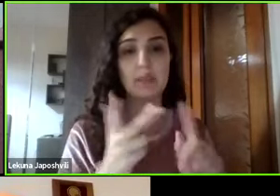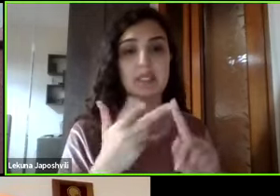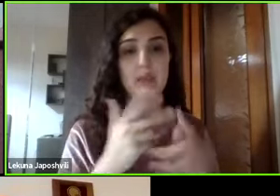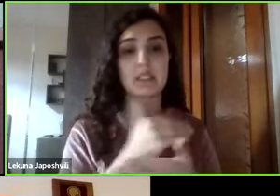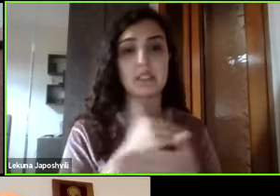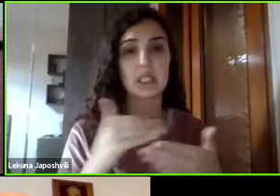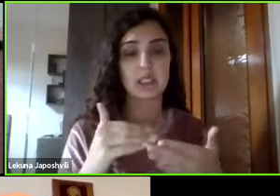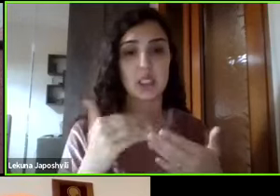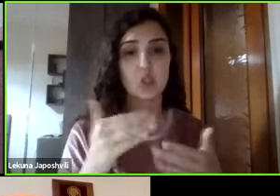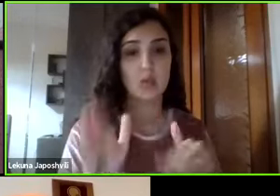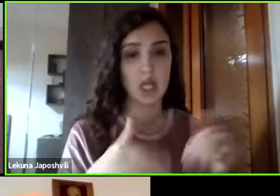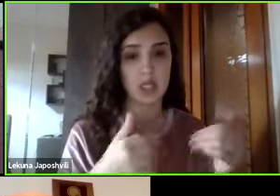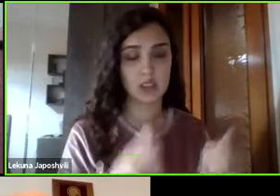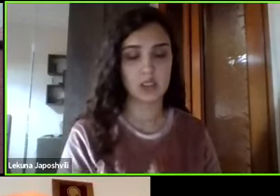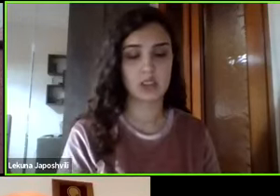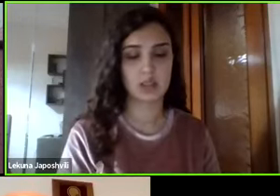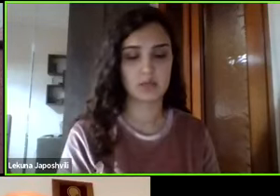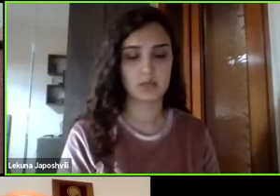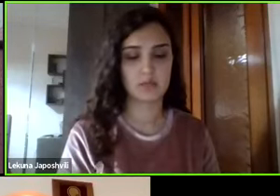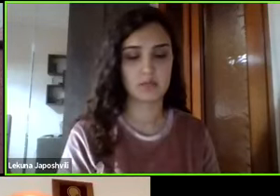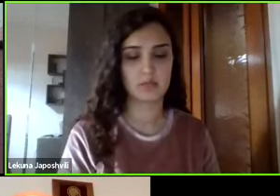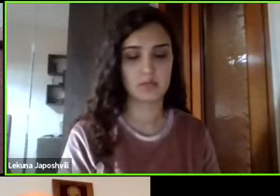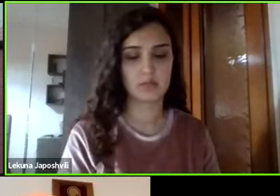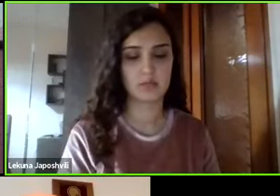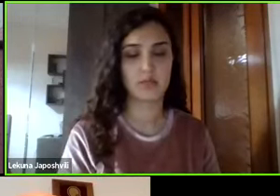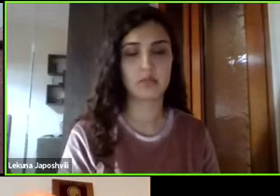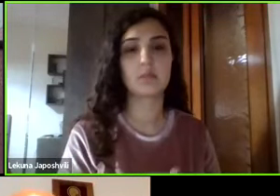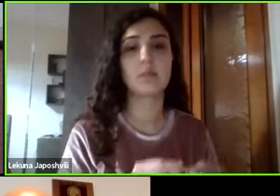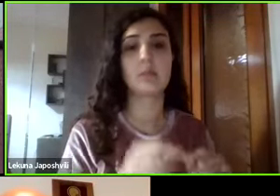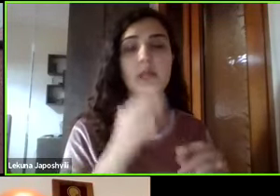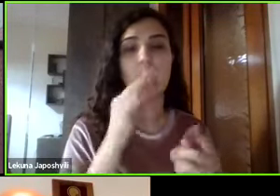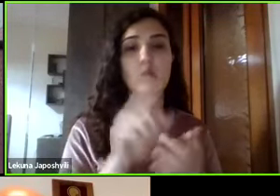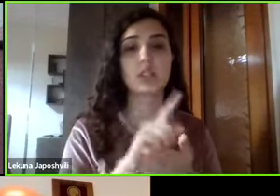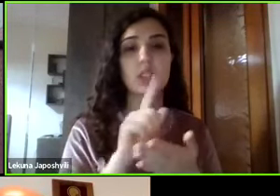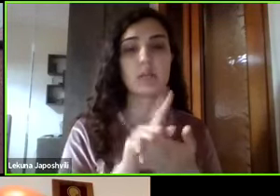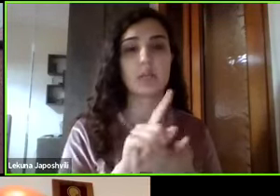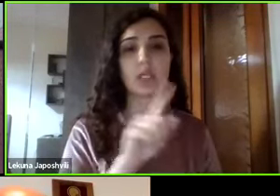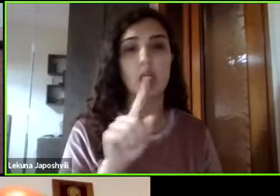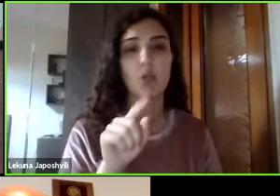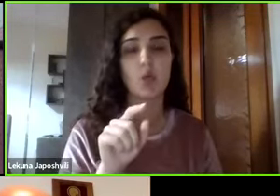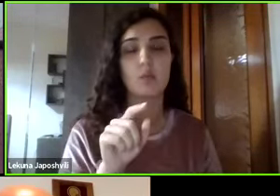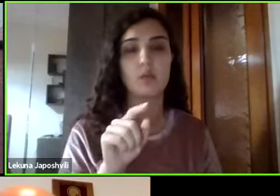რო გადის, მერე აუცილებელია, რომ რეგულატორმა